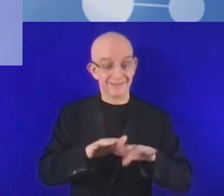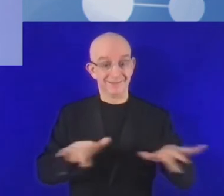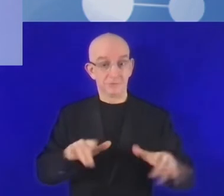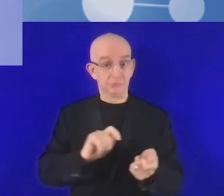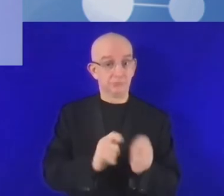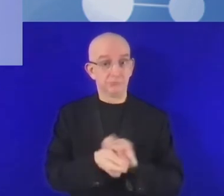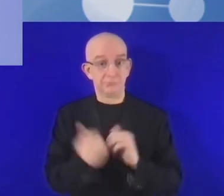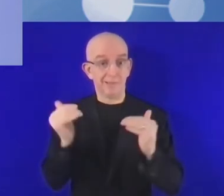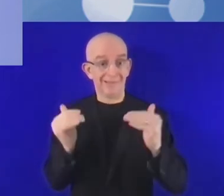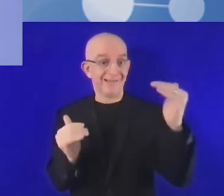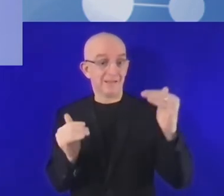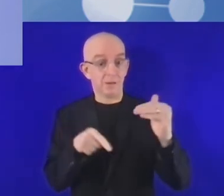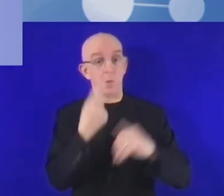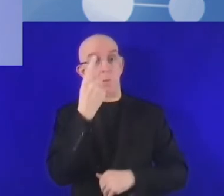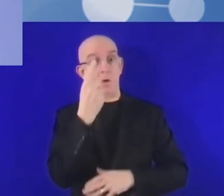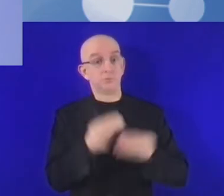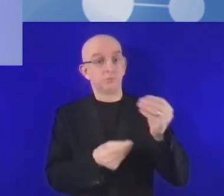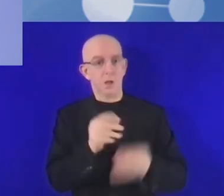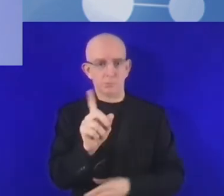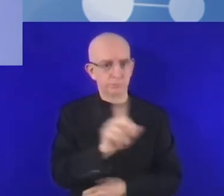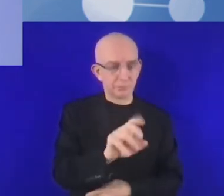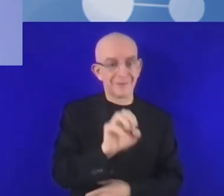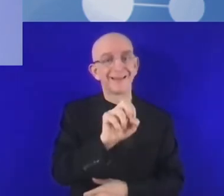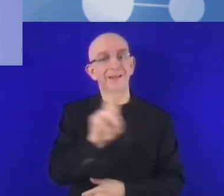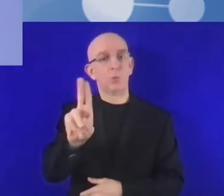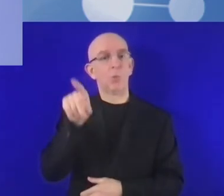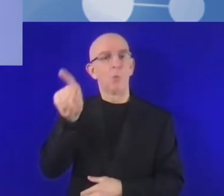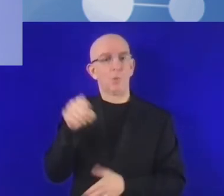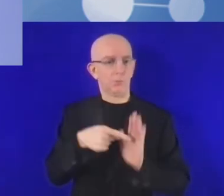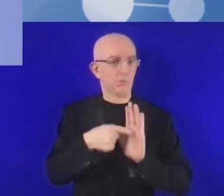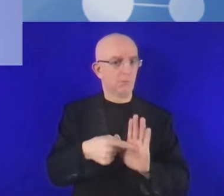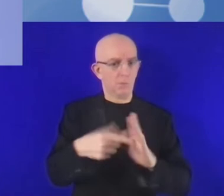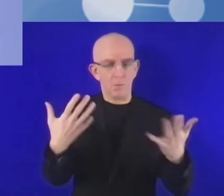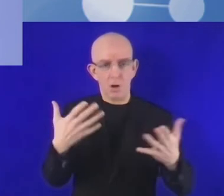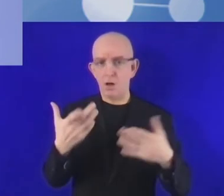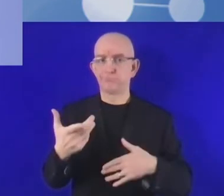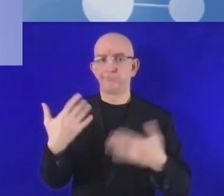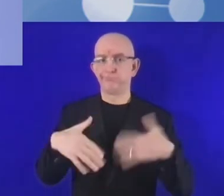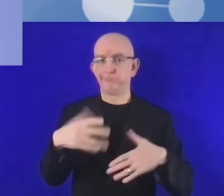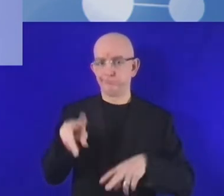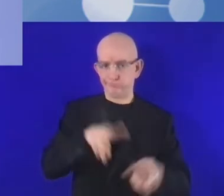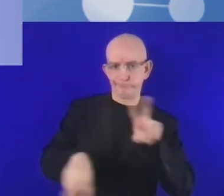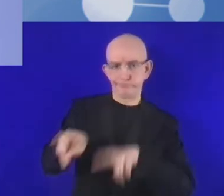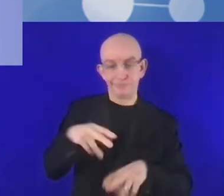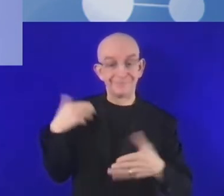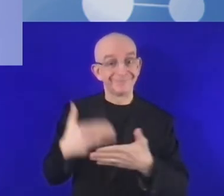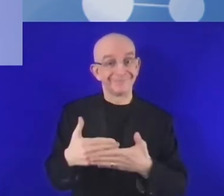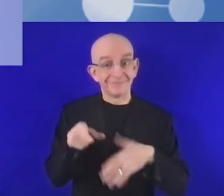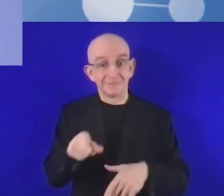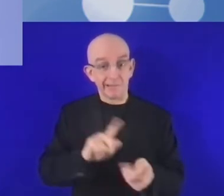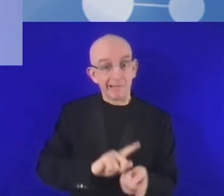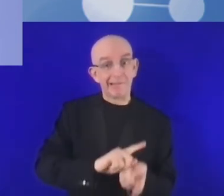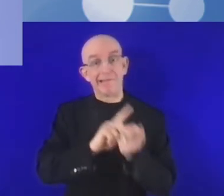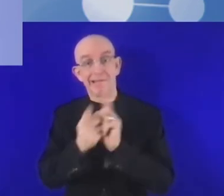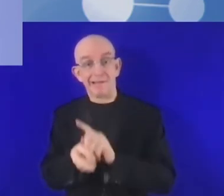一害怕的事情。欧盟一直在强调我们必